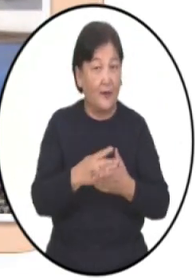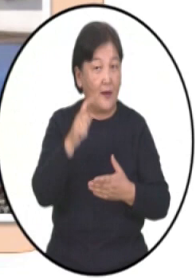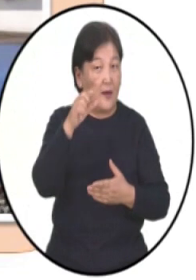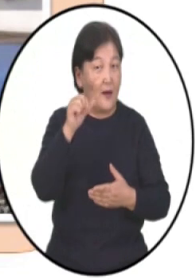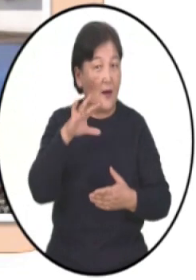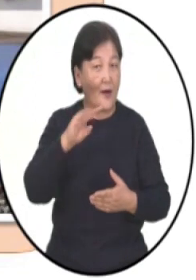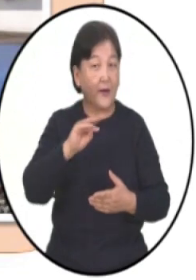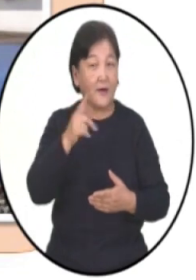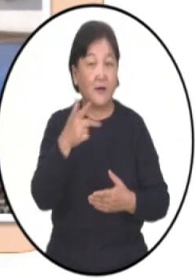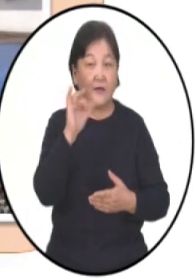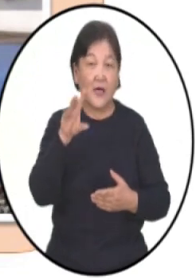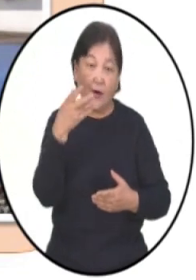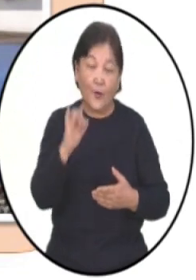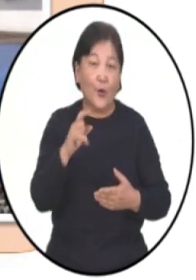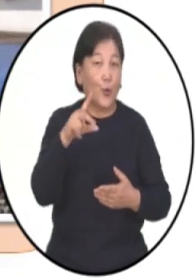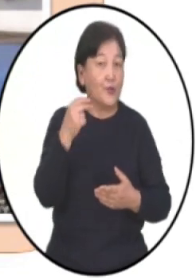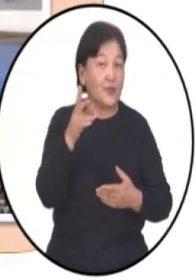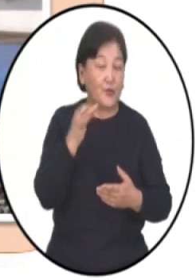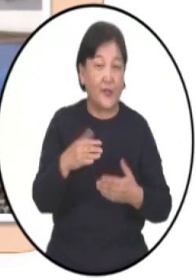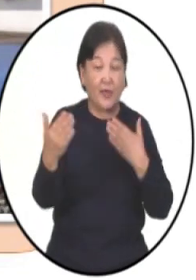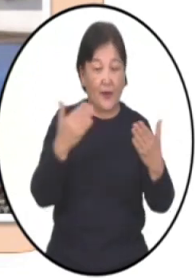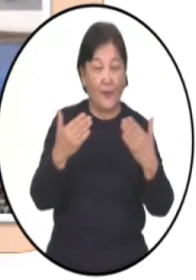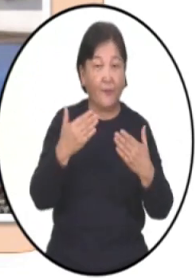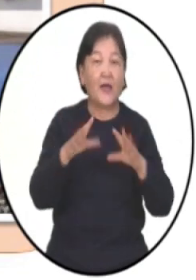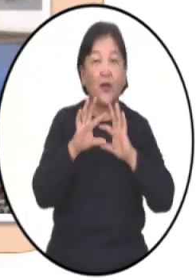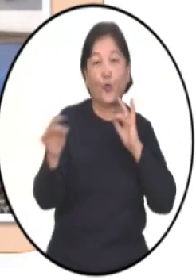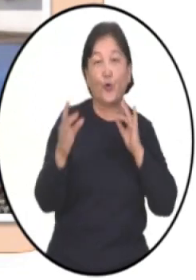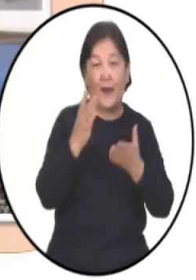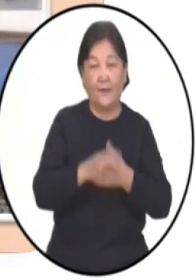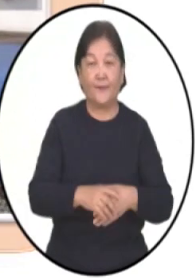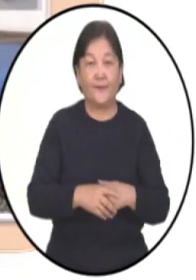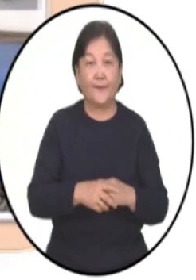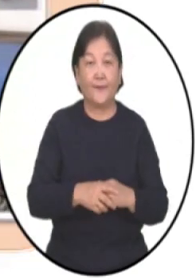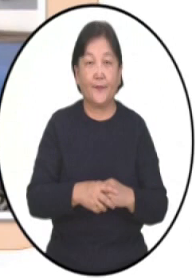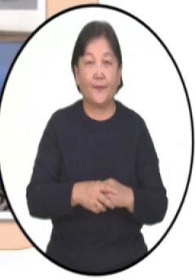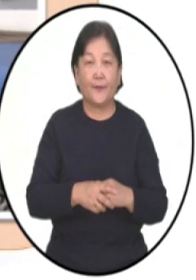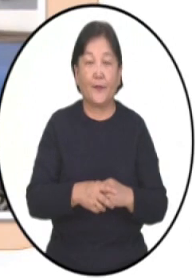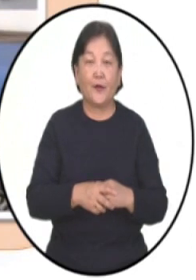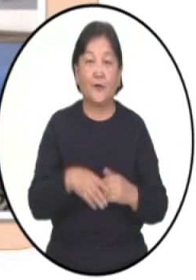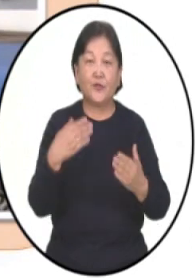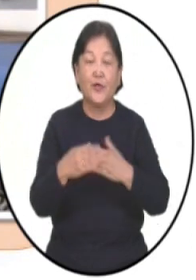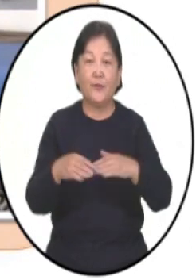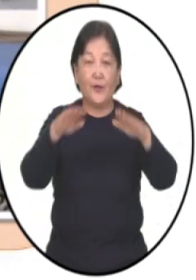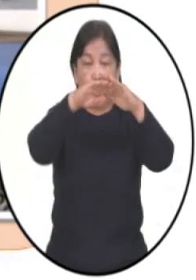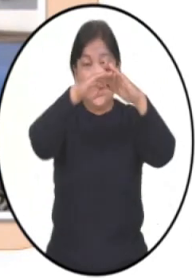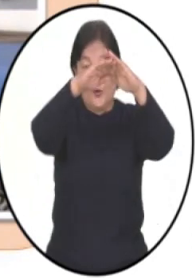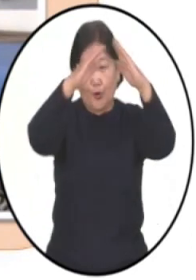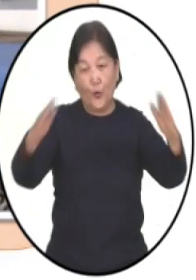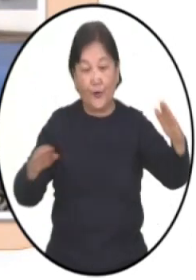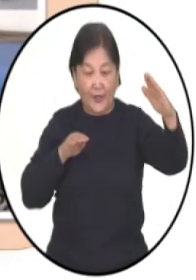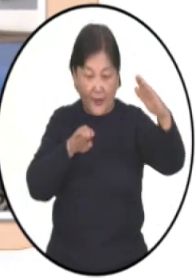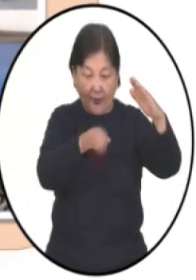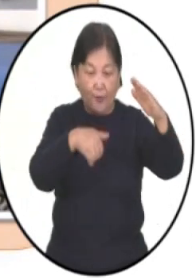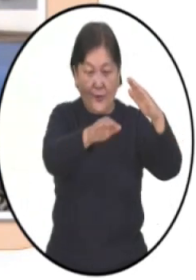үзье. Харьцангуй хүчин зүйл гэдэг нь үнэлэхүй хүчин зүйлээс арай өөр. Энэ нь түнэл гаргах, гүүр далан